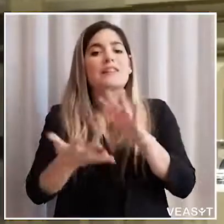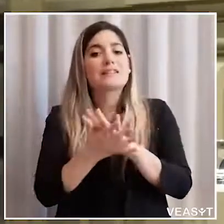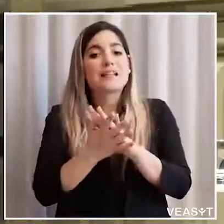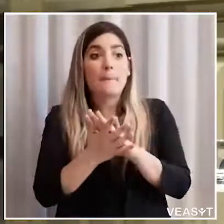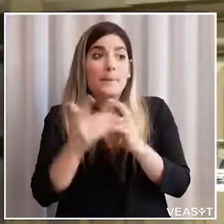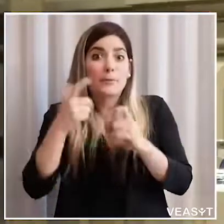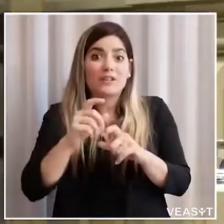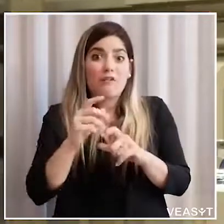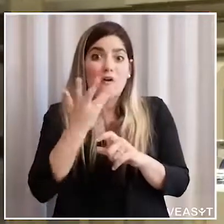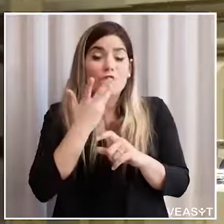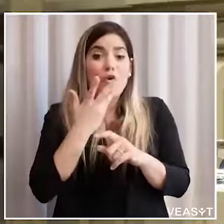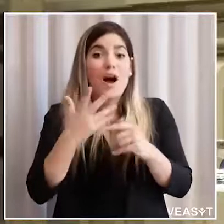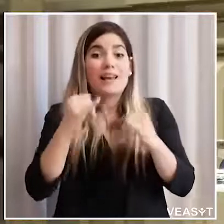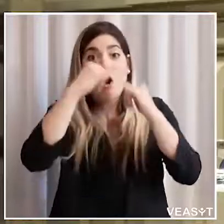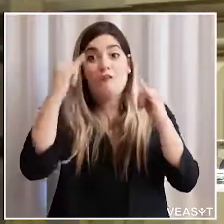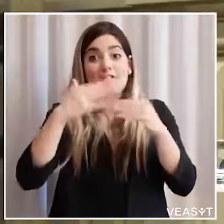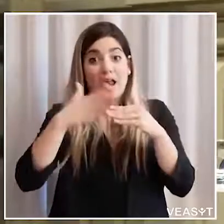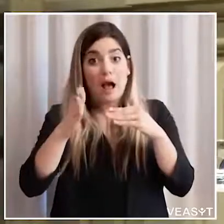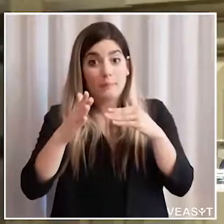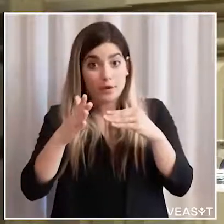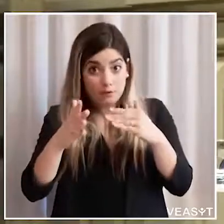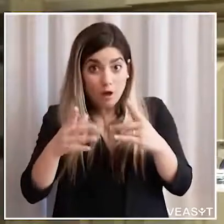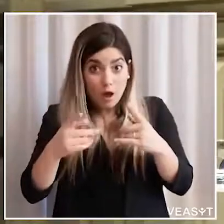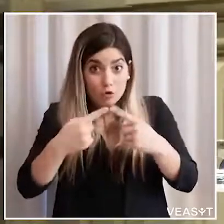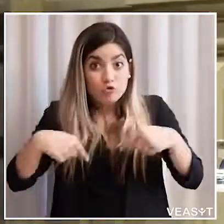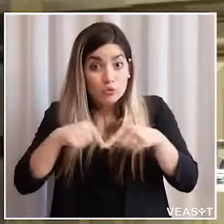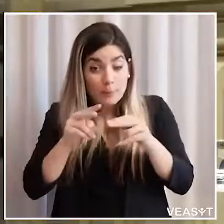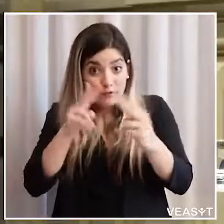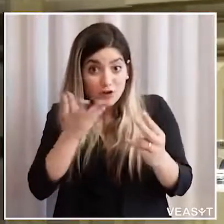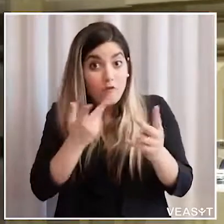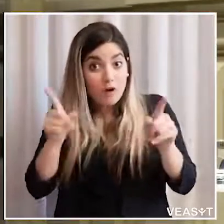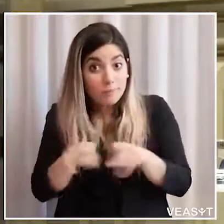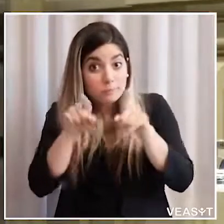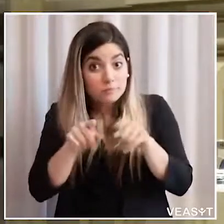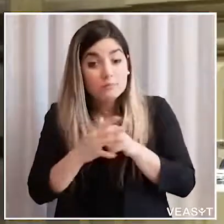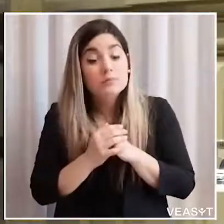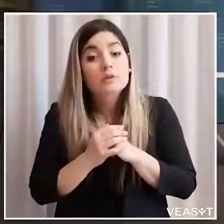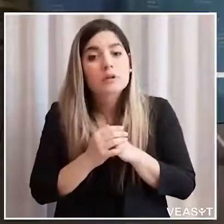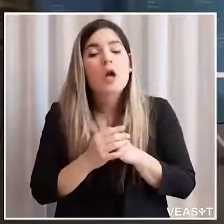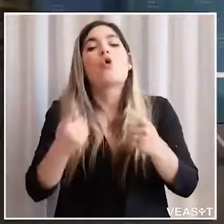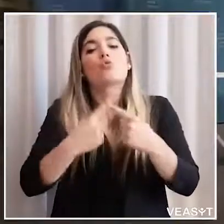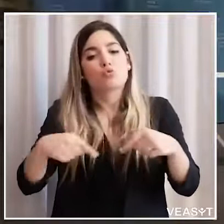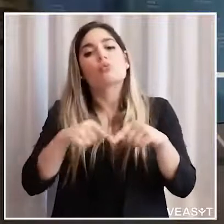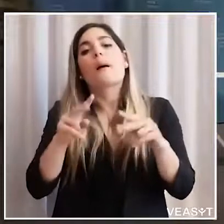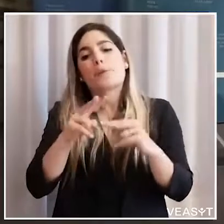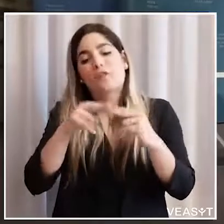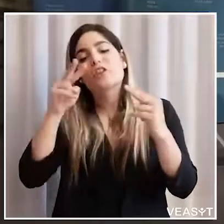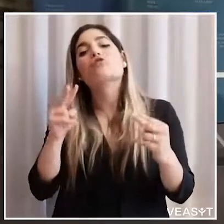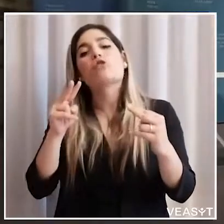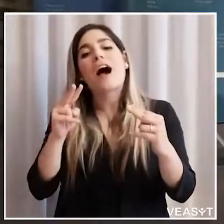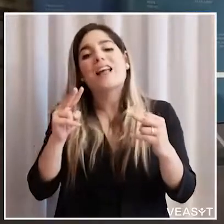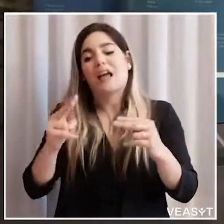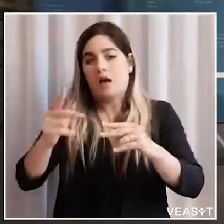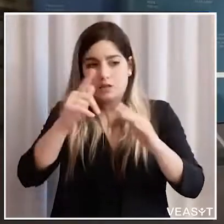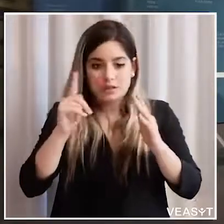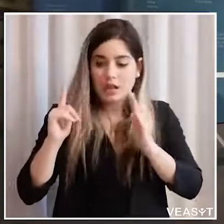per chiedere l'apertura del confine e una richiesta sostenuta anche da parte della giunta provinciale la giunta